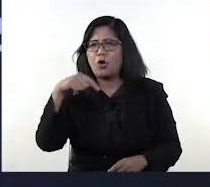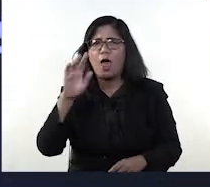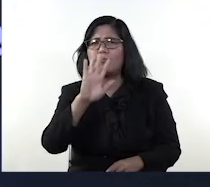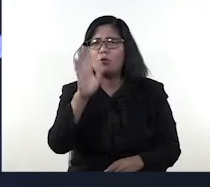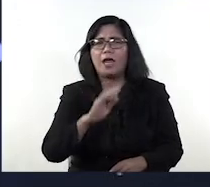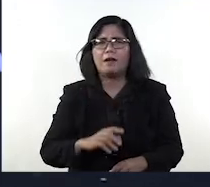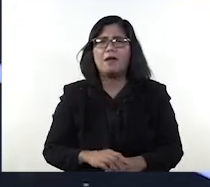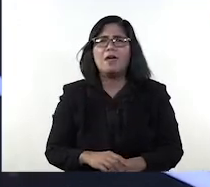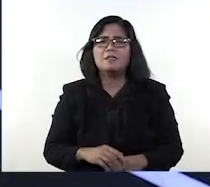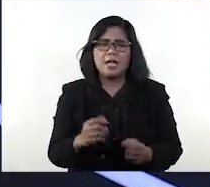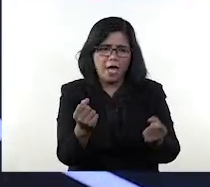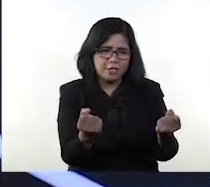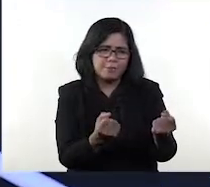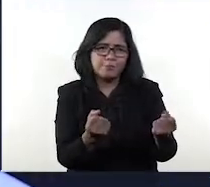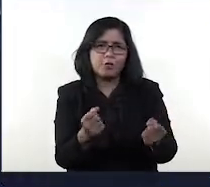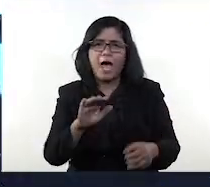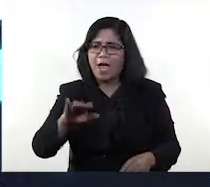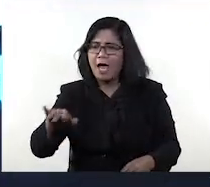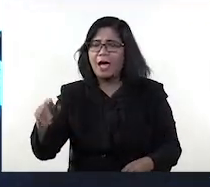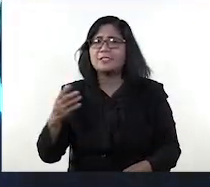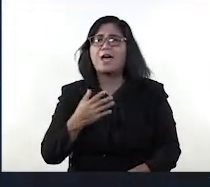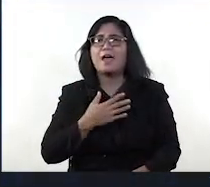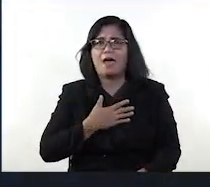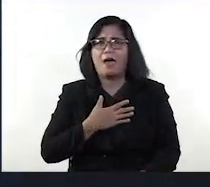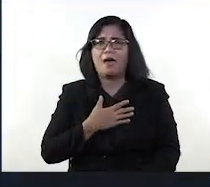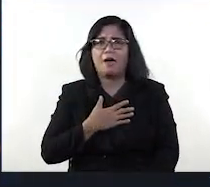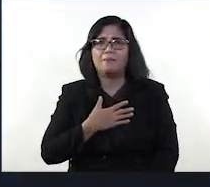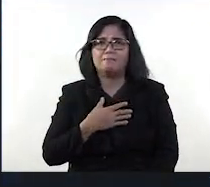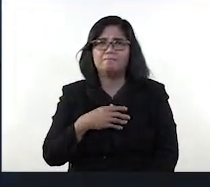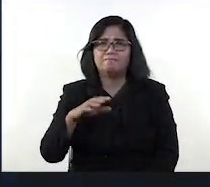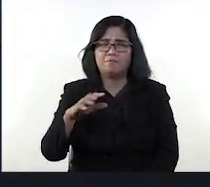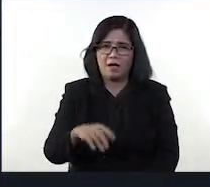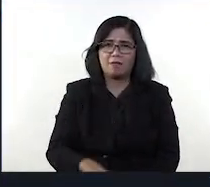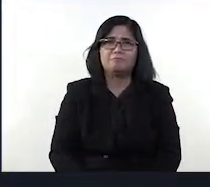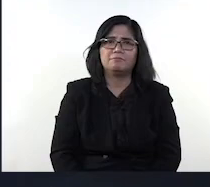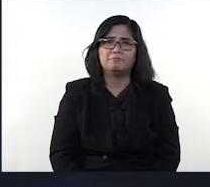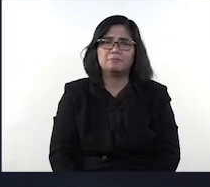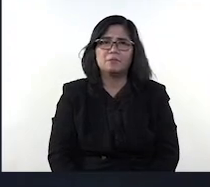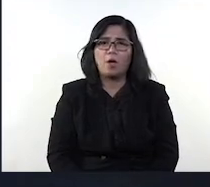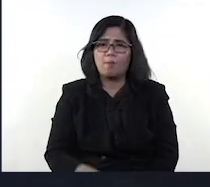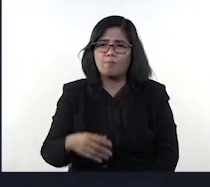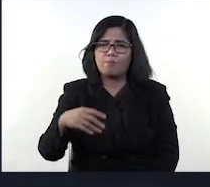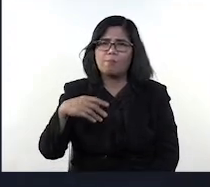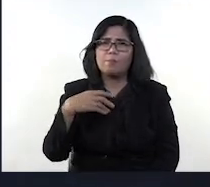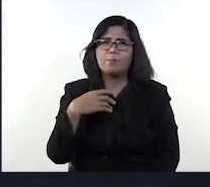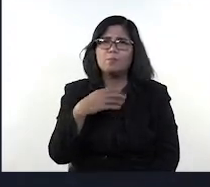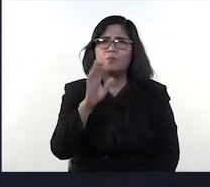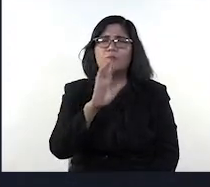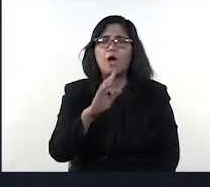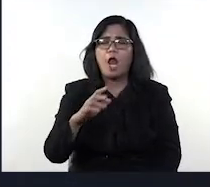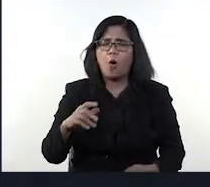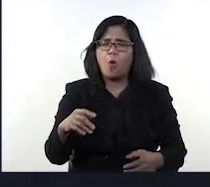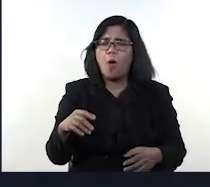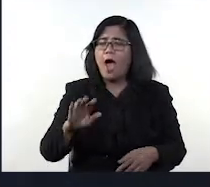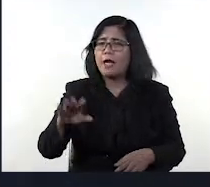saya jemput yang paling bersih main-mainan kotor cepluk